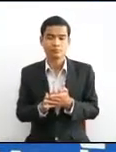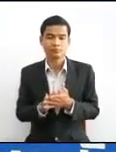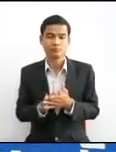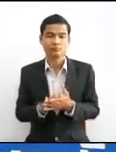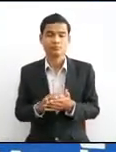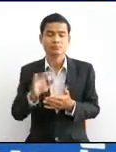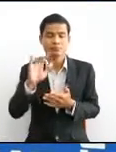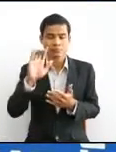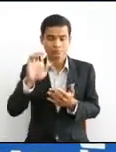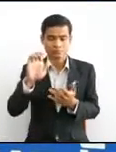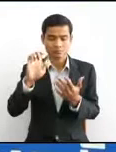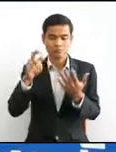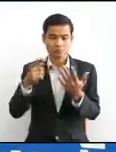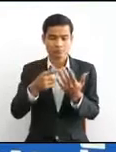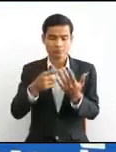khả chà